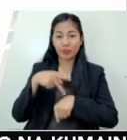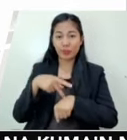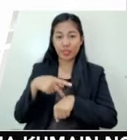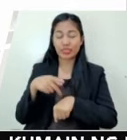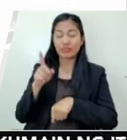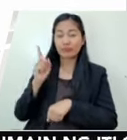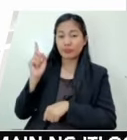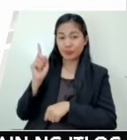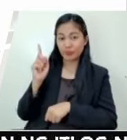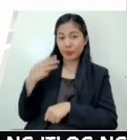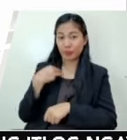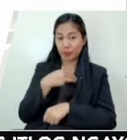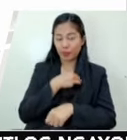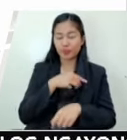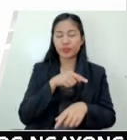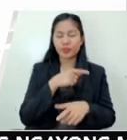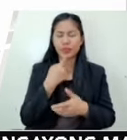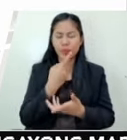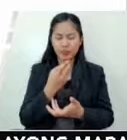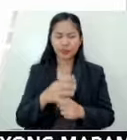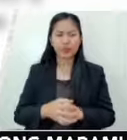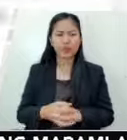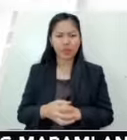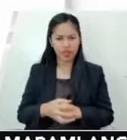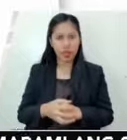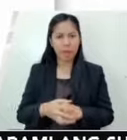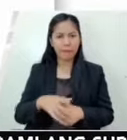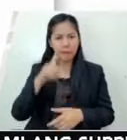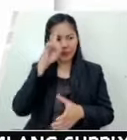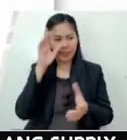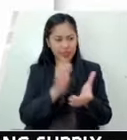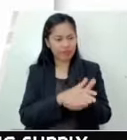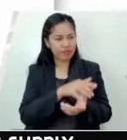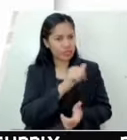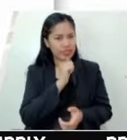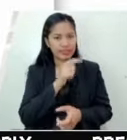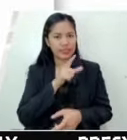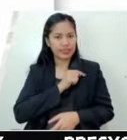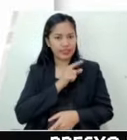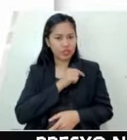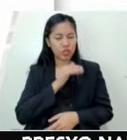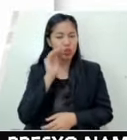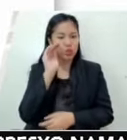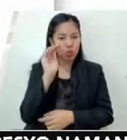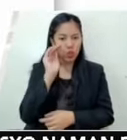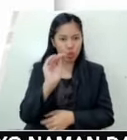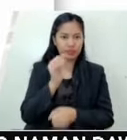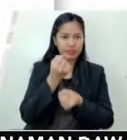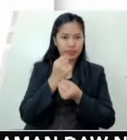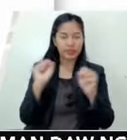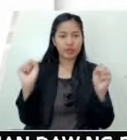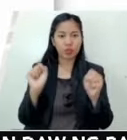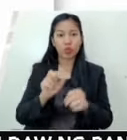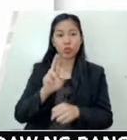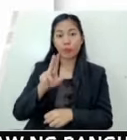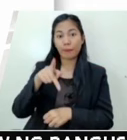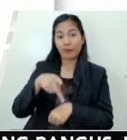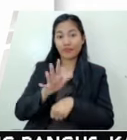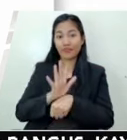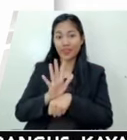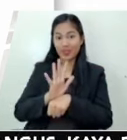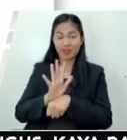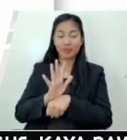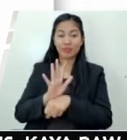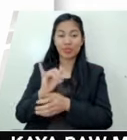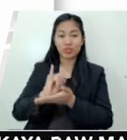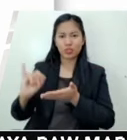at nananawagan ng kanyang agarang paglaya. Maging ang UP Film Institute, kung saan nag-aral si Castro, nananawagan na